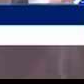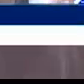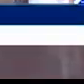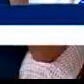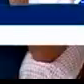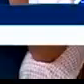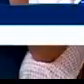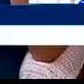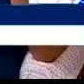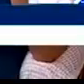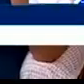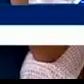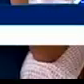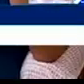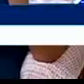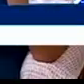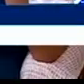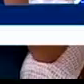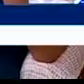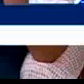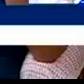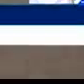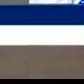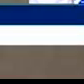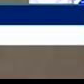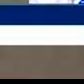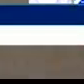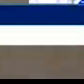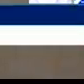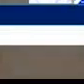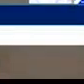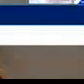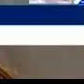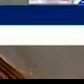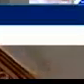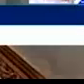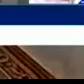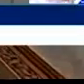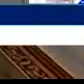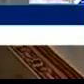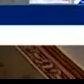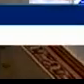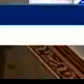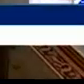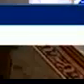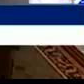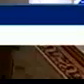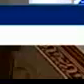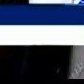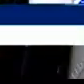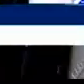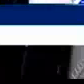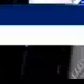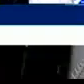niște cărți, adică ca să mă mai interes cu educația copiilor. Problema e că sunt nevoiți să împartă la nouă spațiul din cele 2